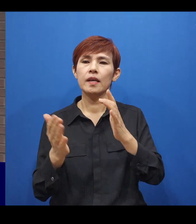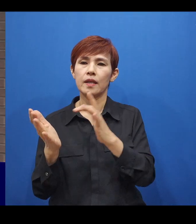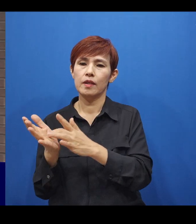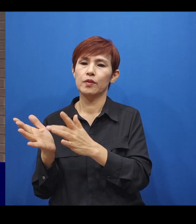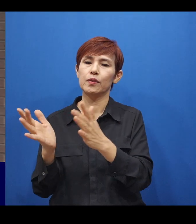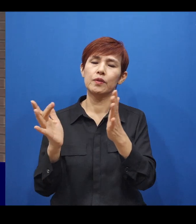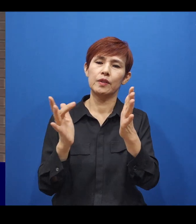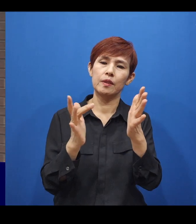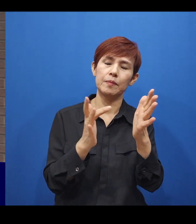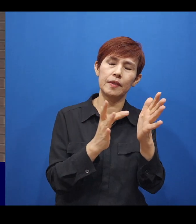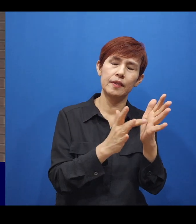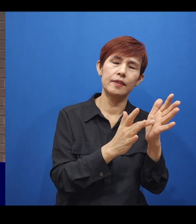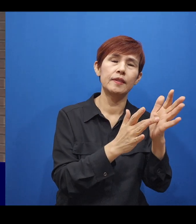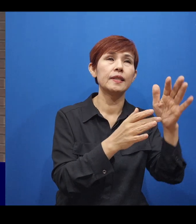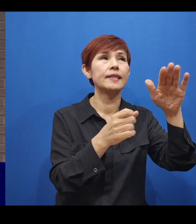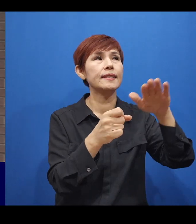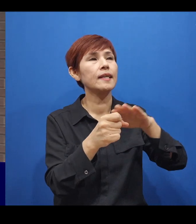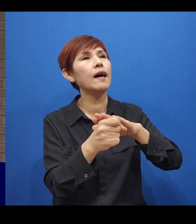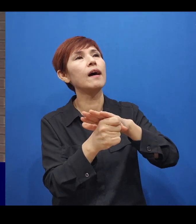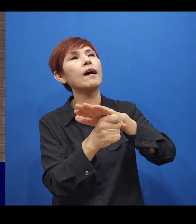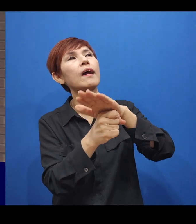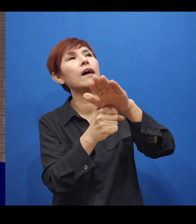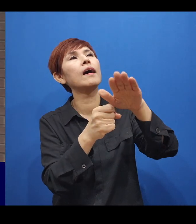나의 예수님을